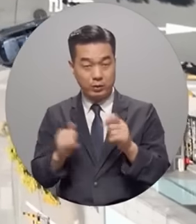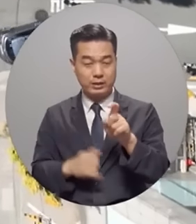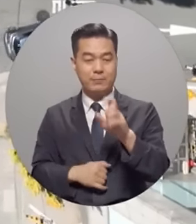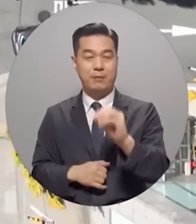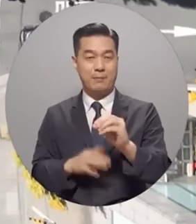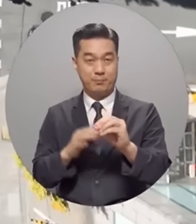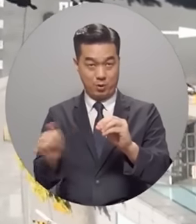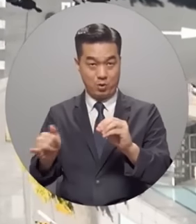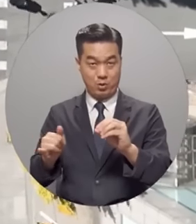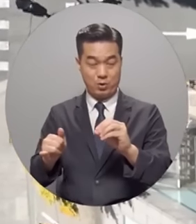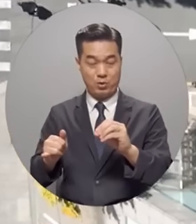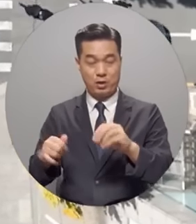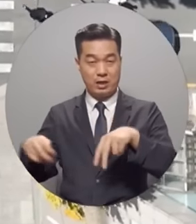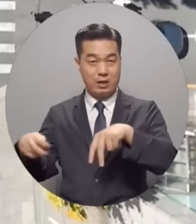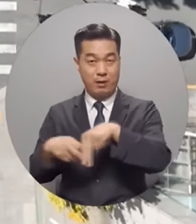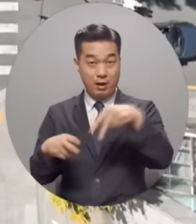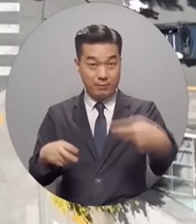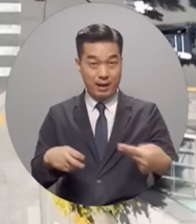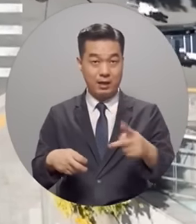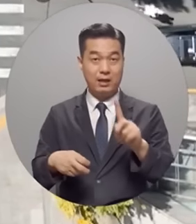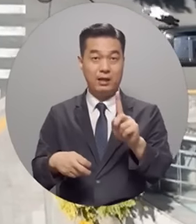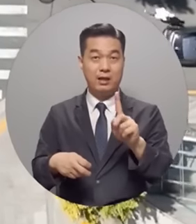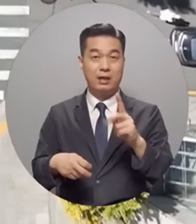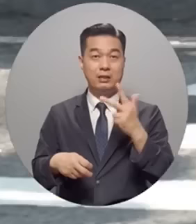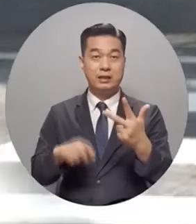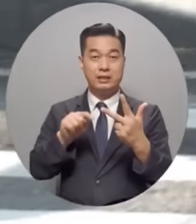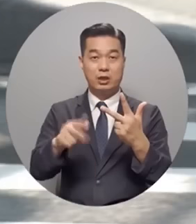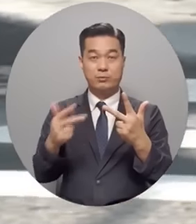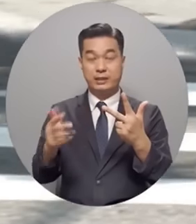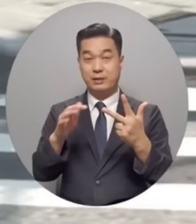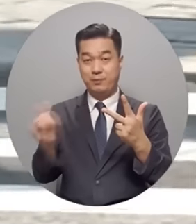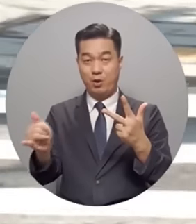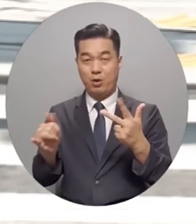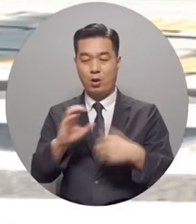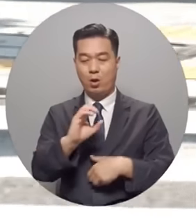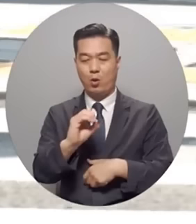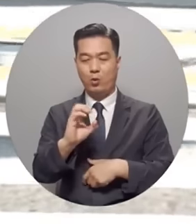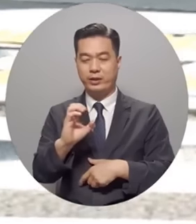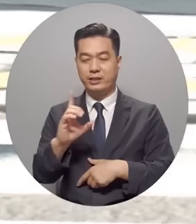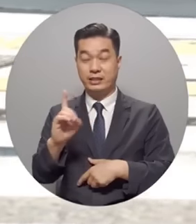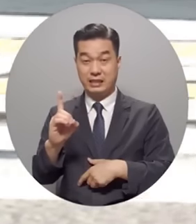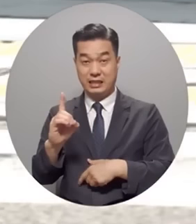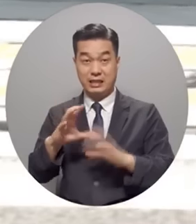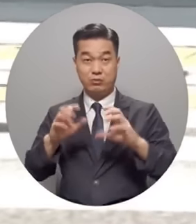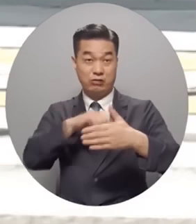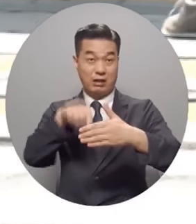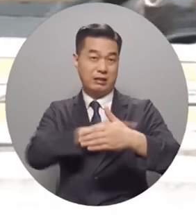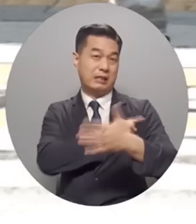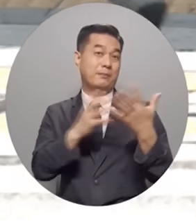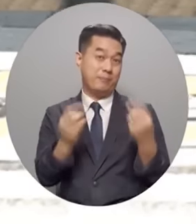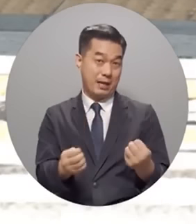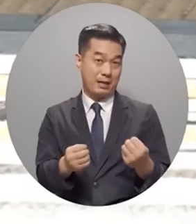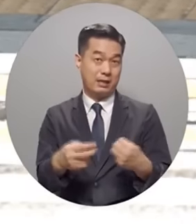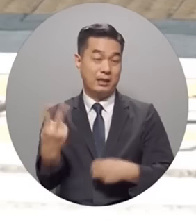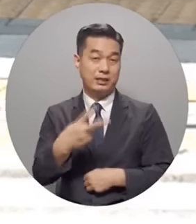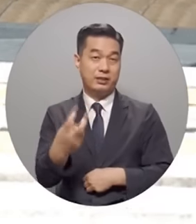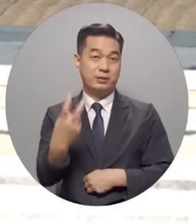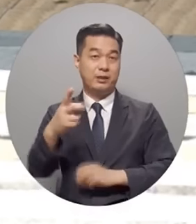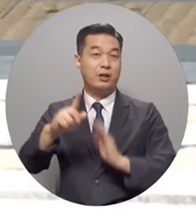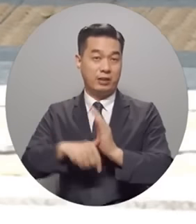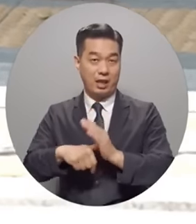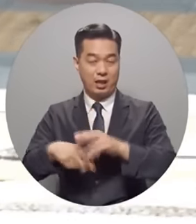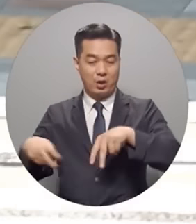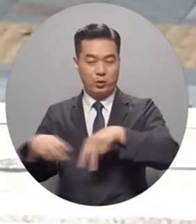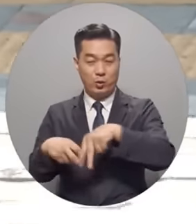보행 사망자 수는 7.7명으로 OECD 회원국 중 가장 많습니다. 지난 2022년 보행자 교통사고 사망자